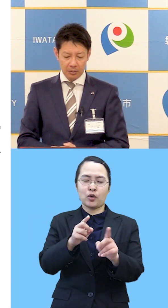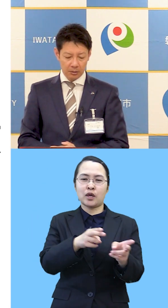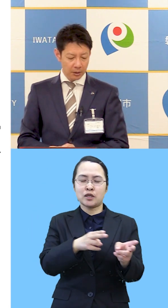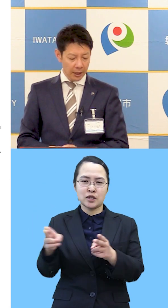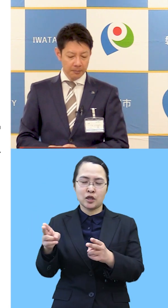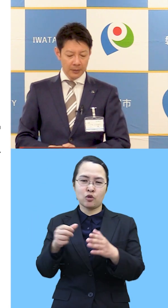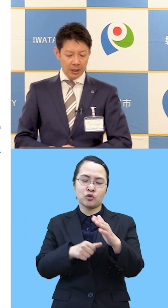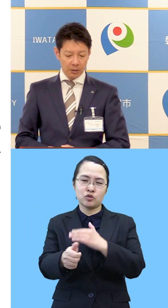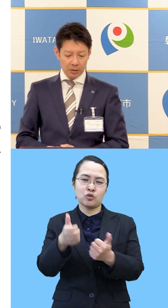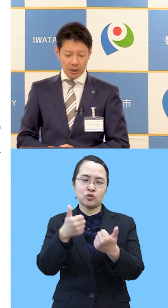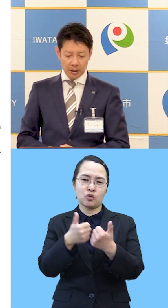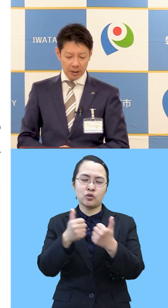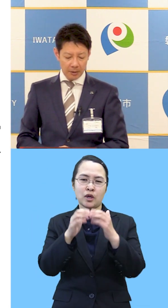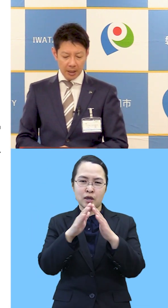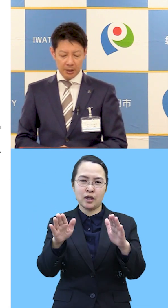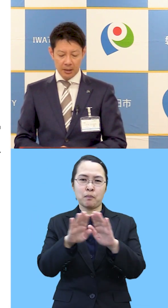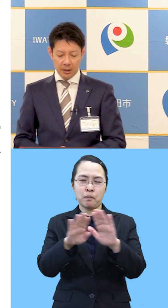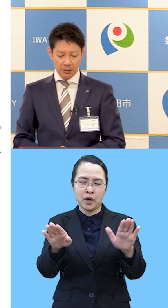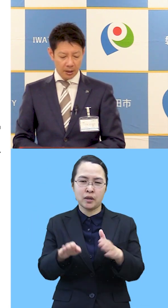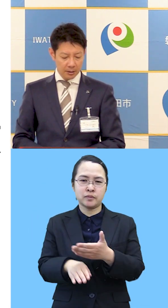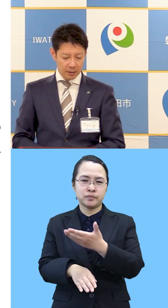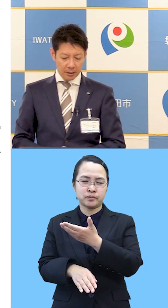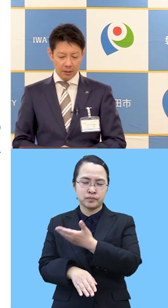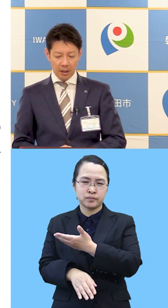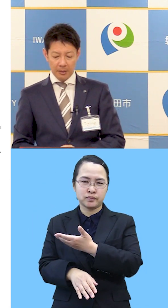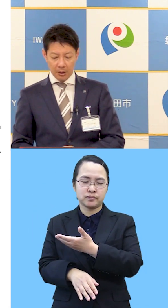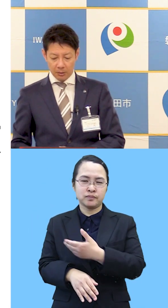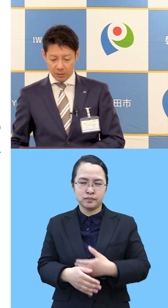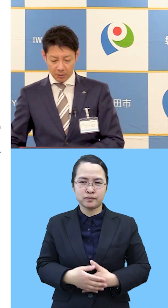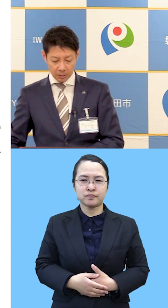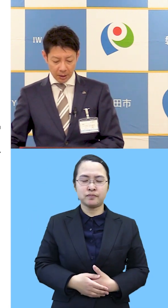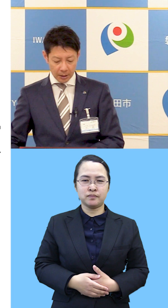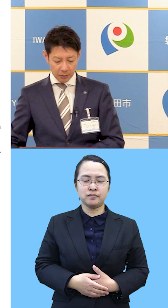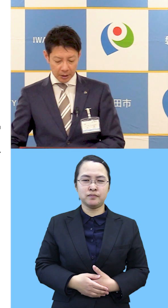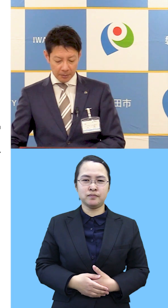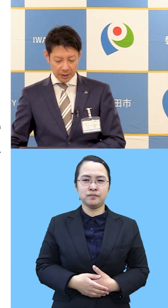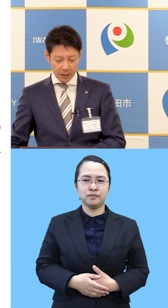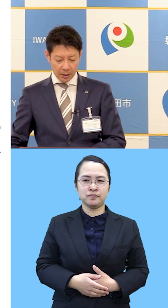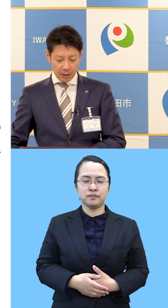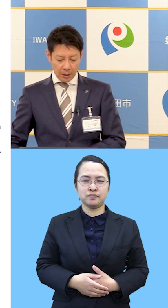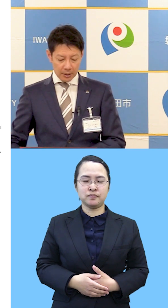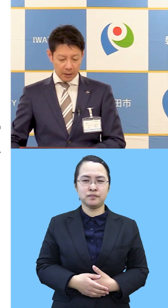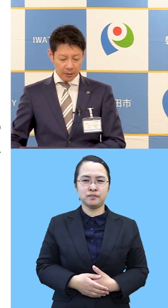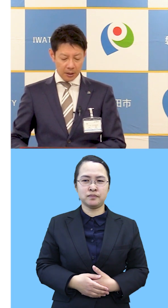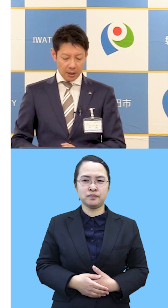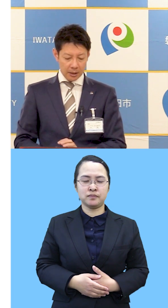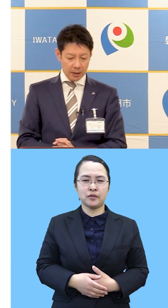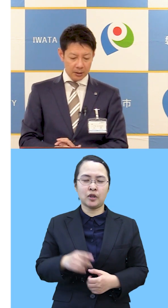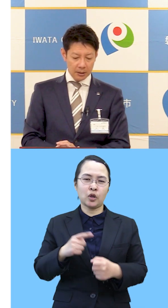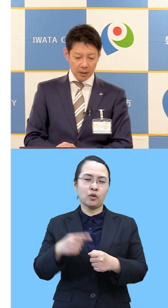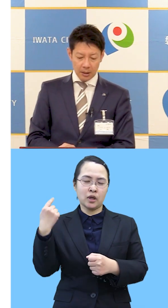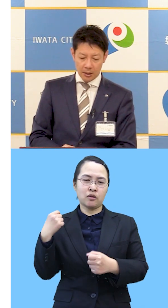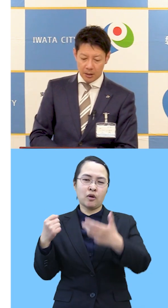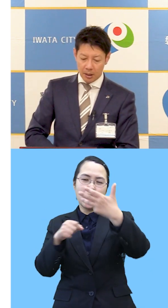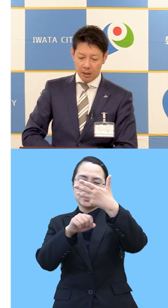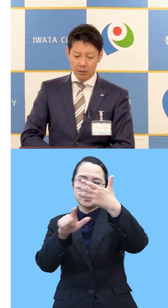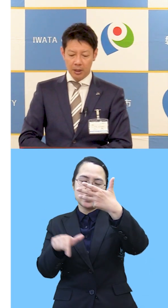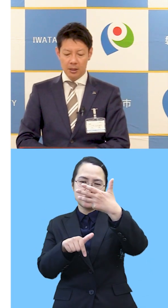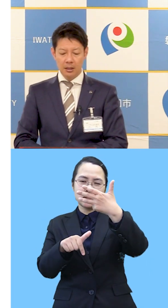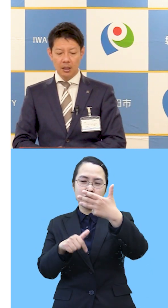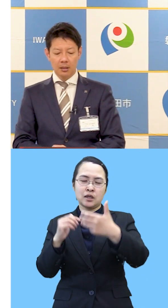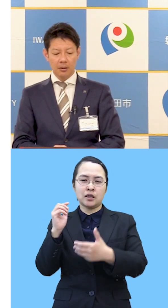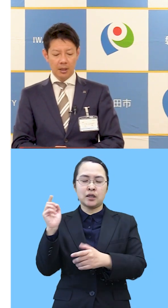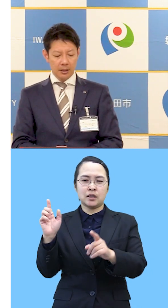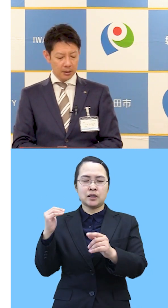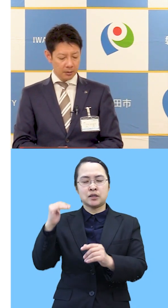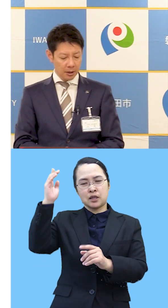施しますということで、年を重ねても安心して暮らし続けるためにということでございます。昨年の8月に成年後